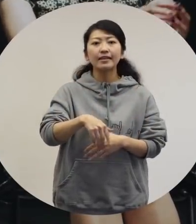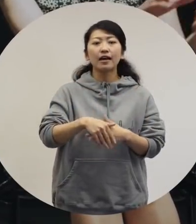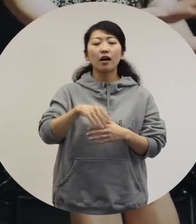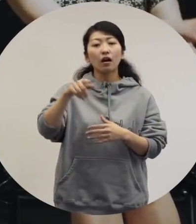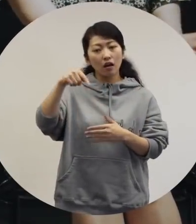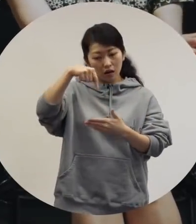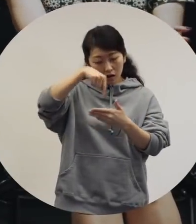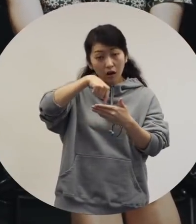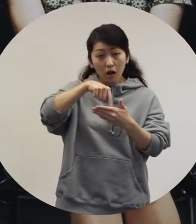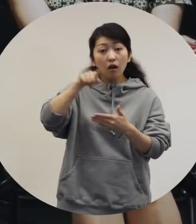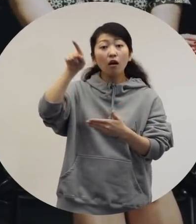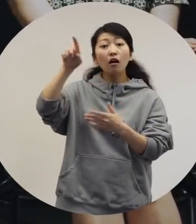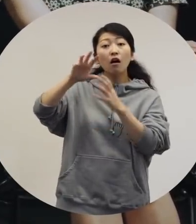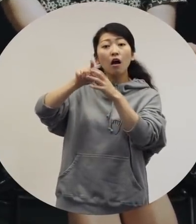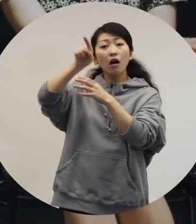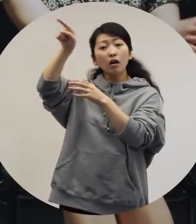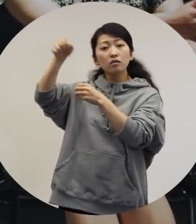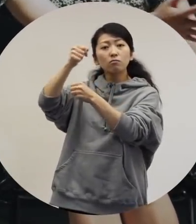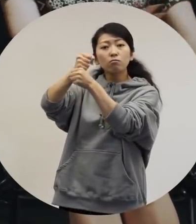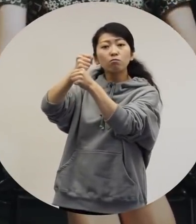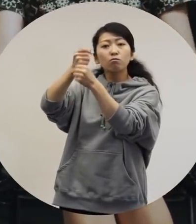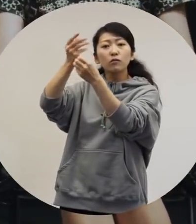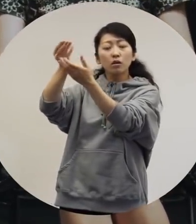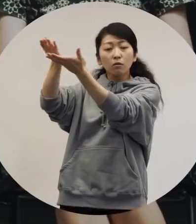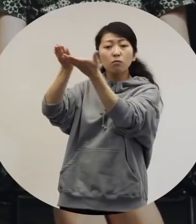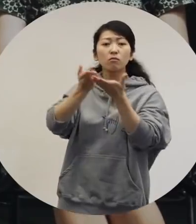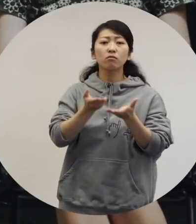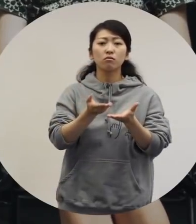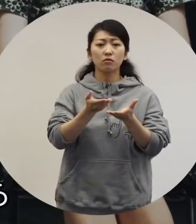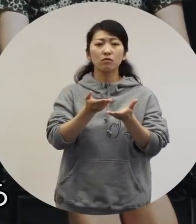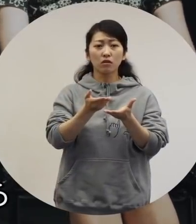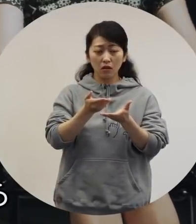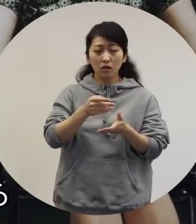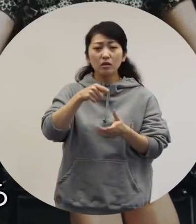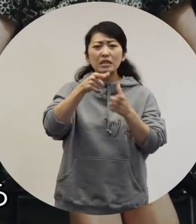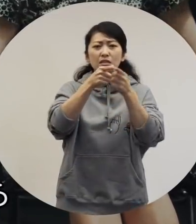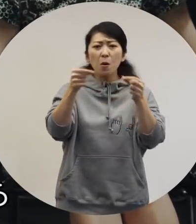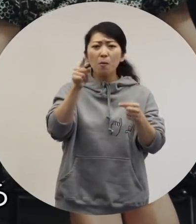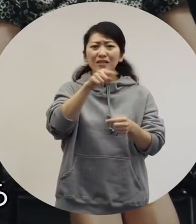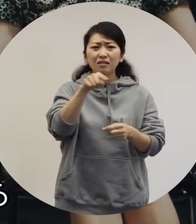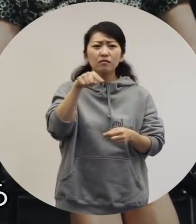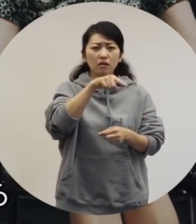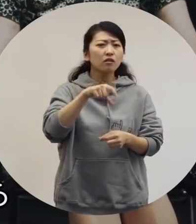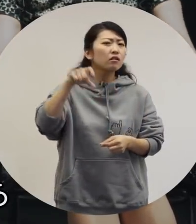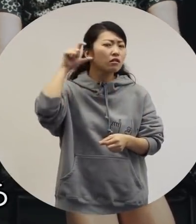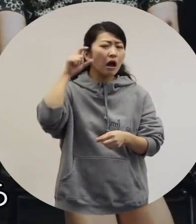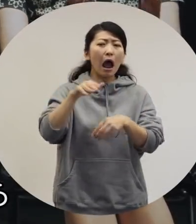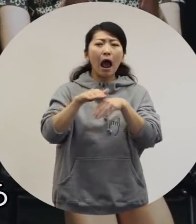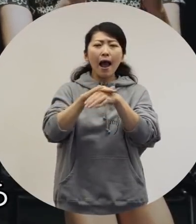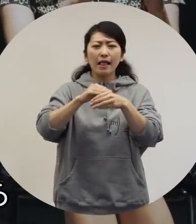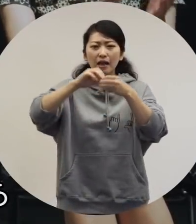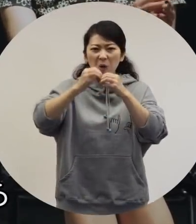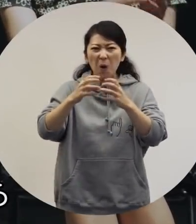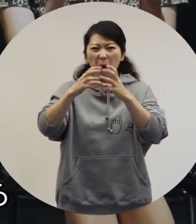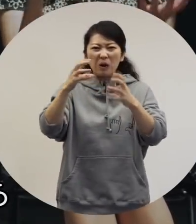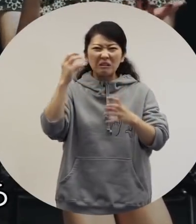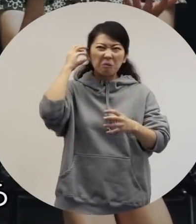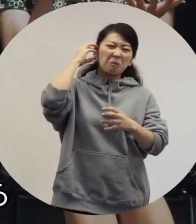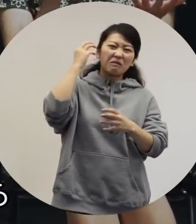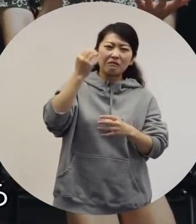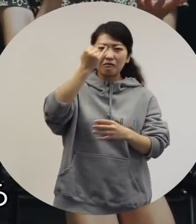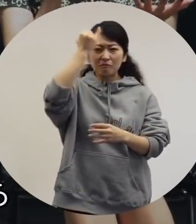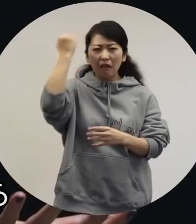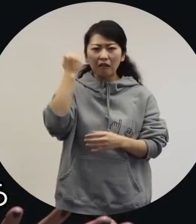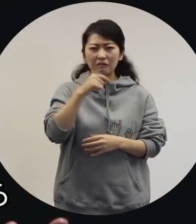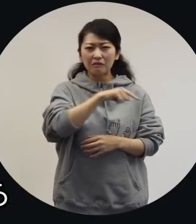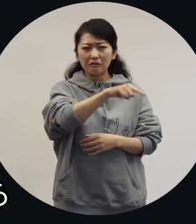じゃあ海外 から。中身は海外のものを使ってて、海外から来るときに日本人のもともと補聴器は肌色ででか